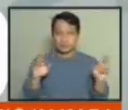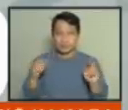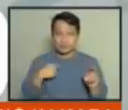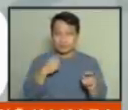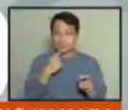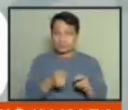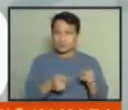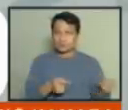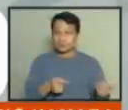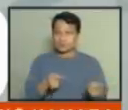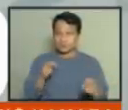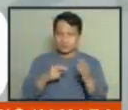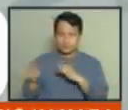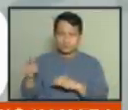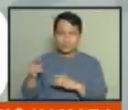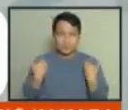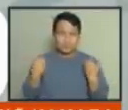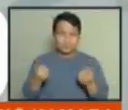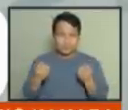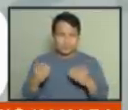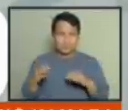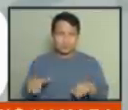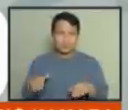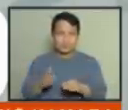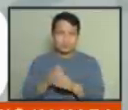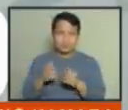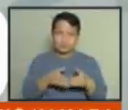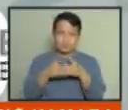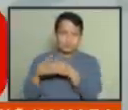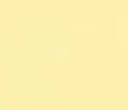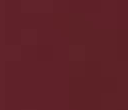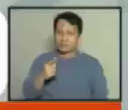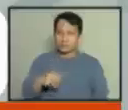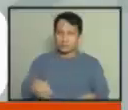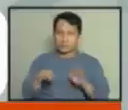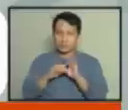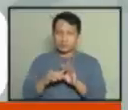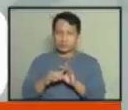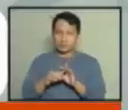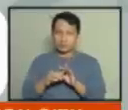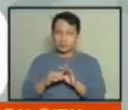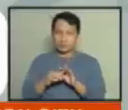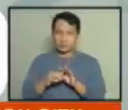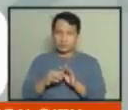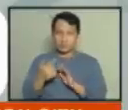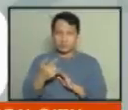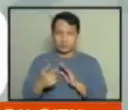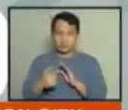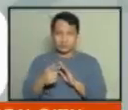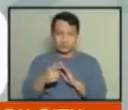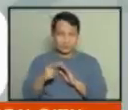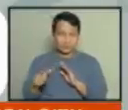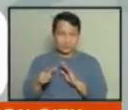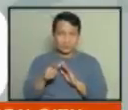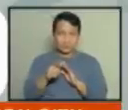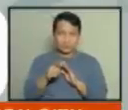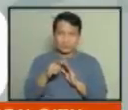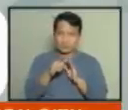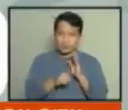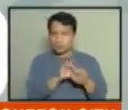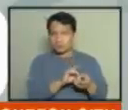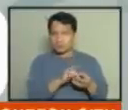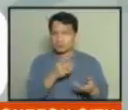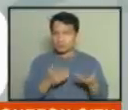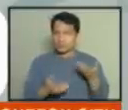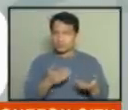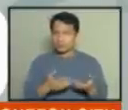mga dalagita roon, mga kabataan, na doon tinatambak matapos ma-recruit. It is a legitimate organization, sir, yung Cavite